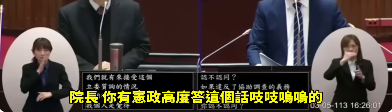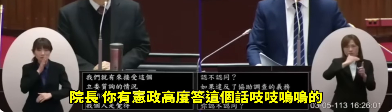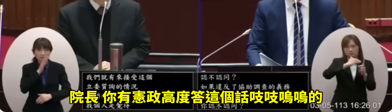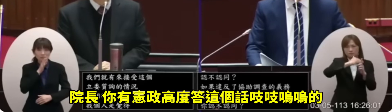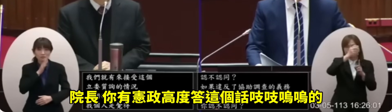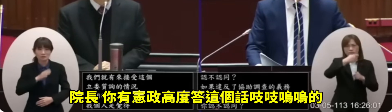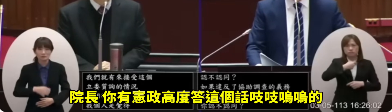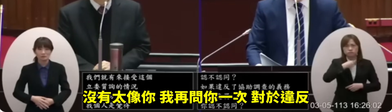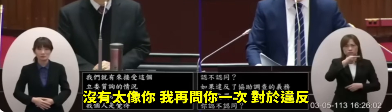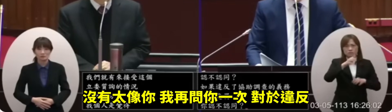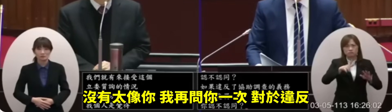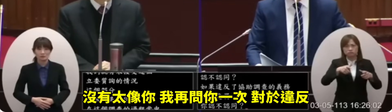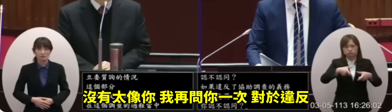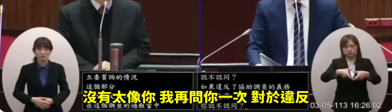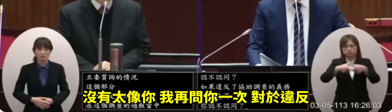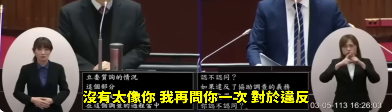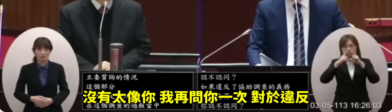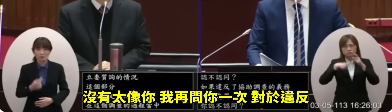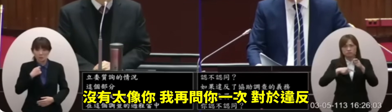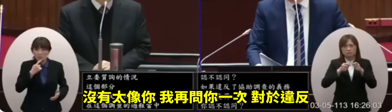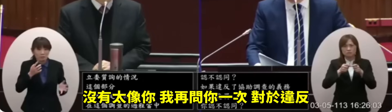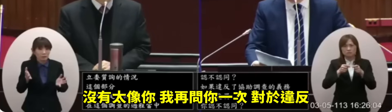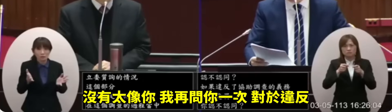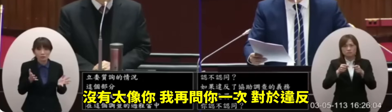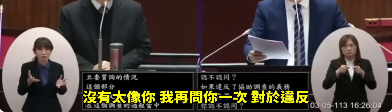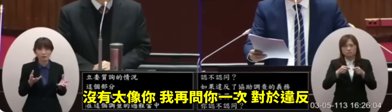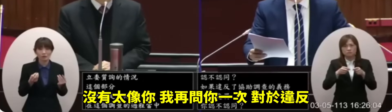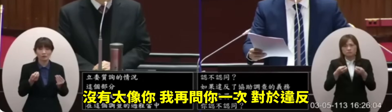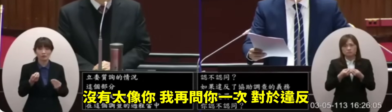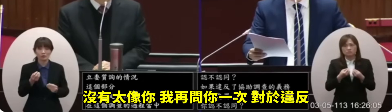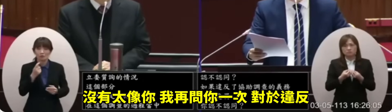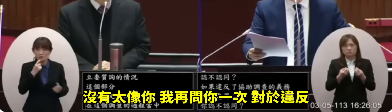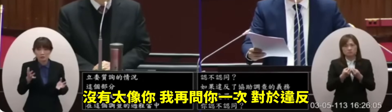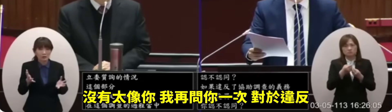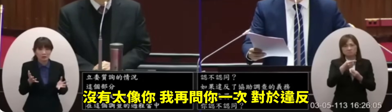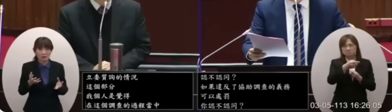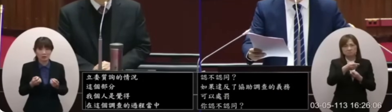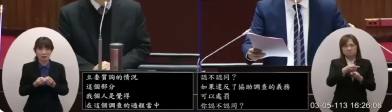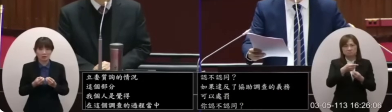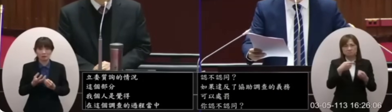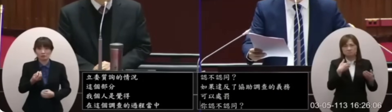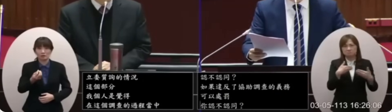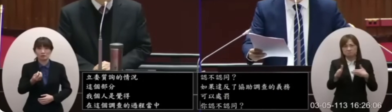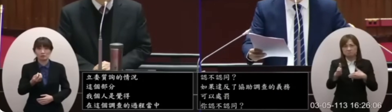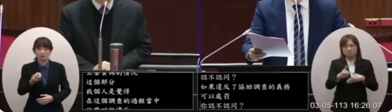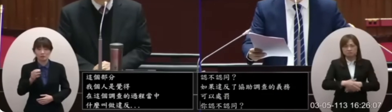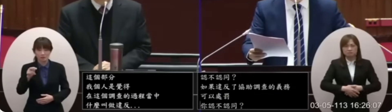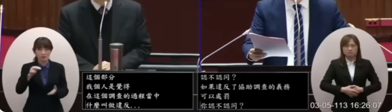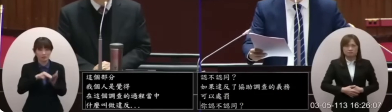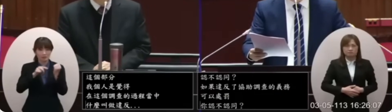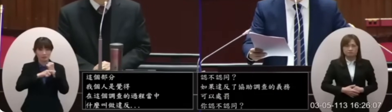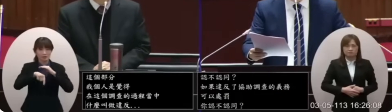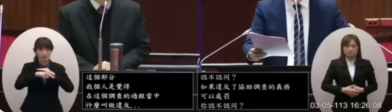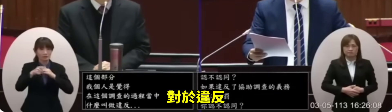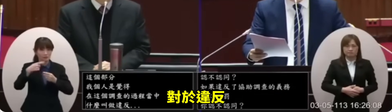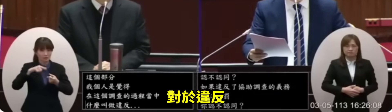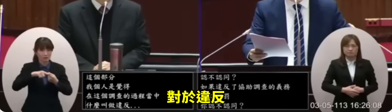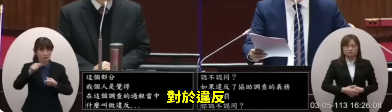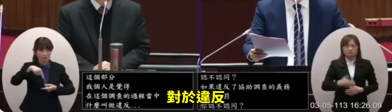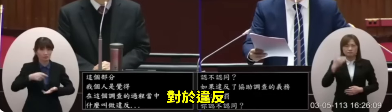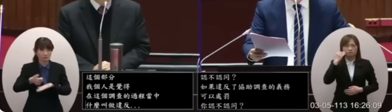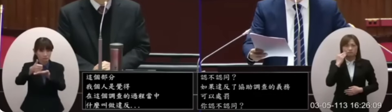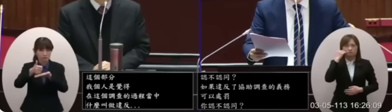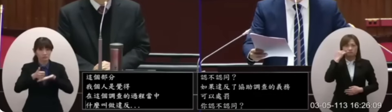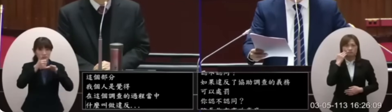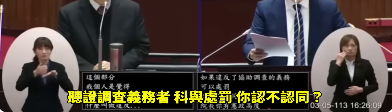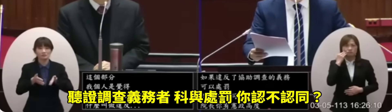支支吾吾的， 我没有 太像你。 我 再问您一次哈，对于违反 在立法院应该彼此尊重， 对于违